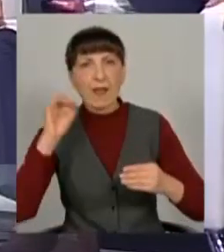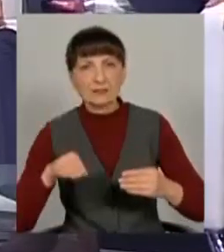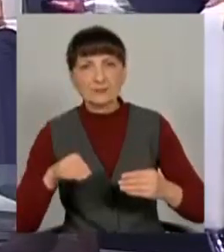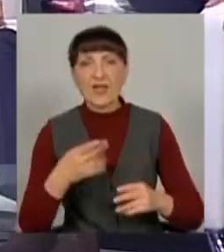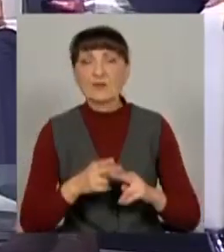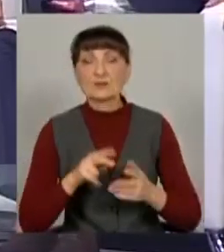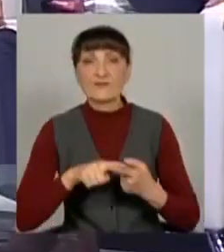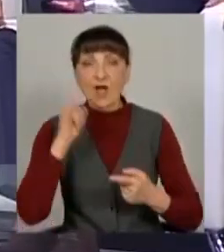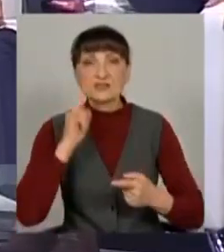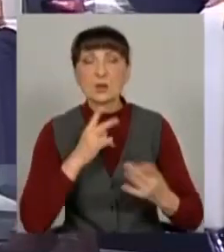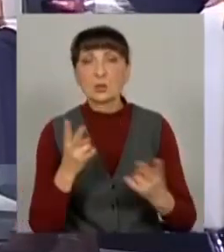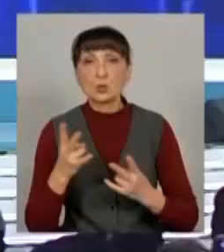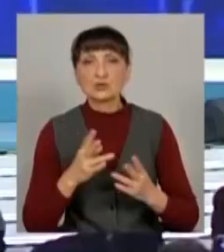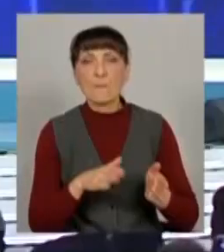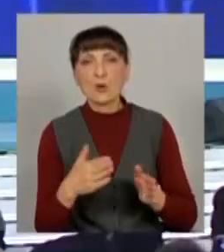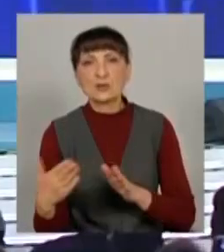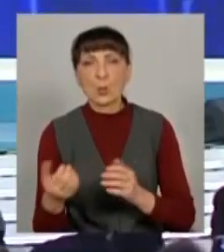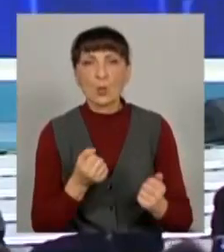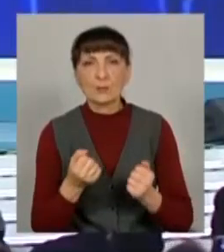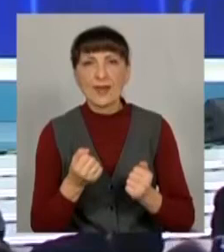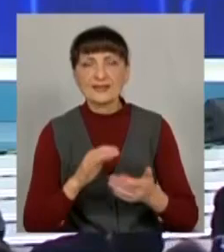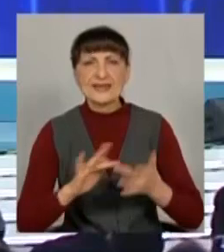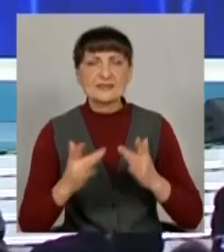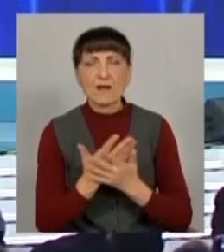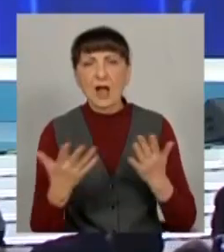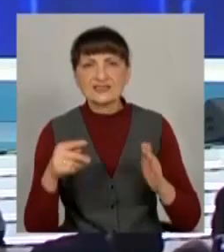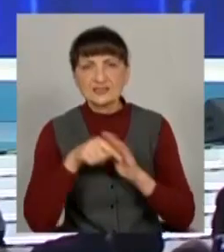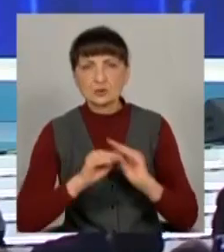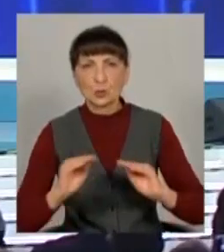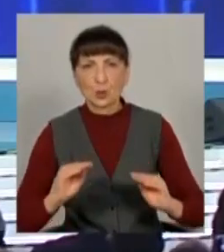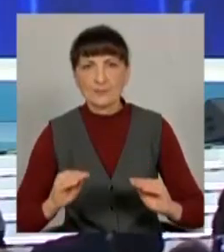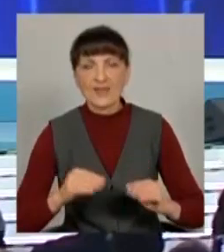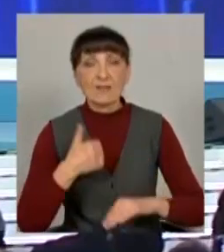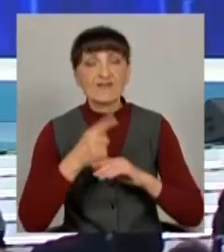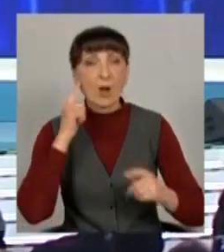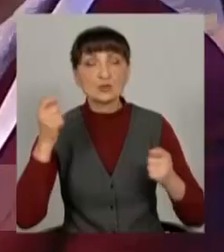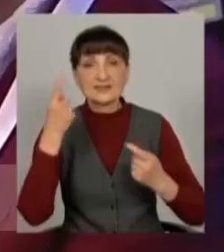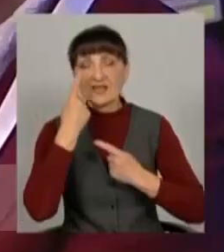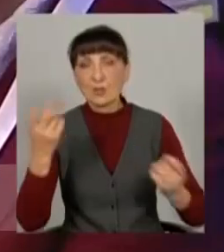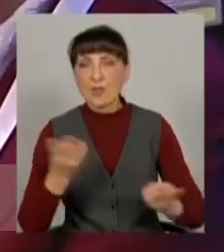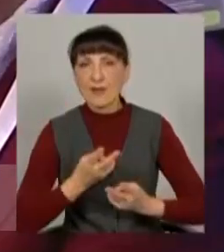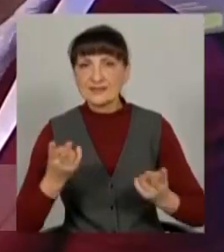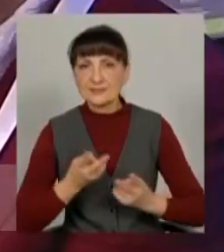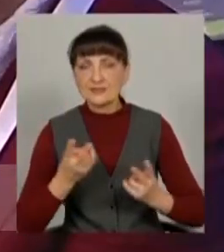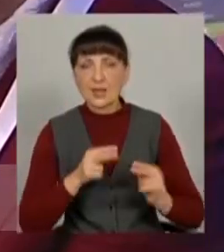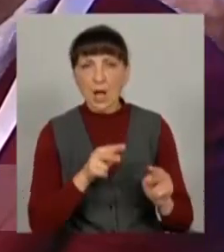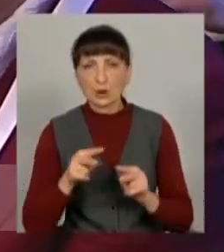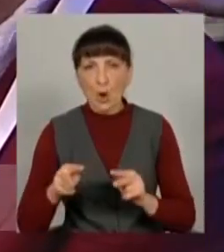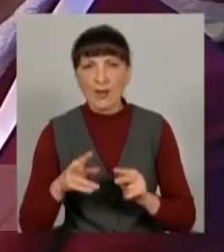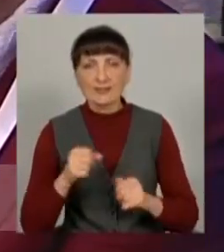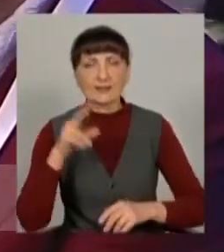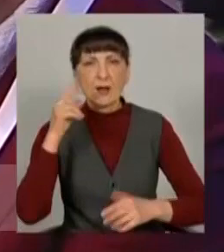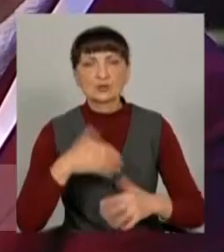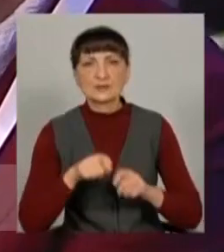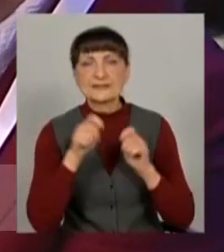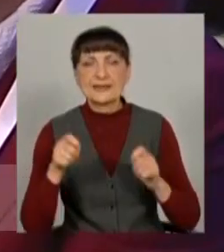связи в Республике нужно последовательно укреплять цифровую инфраструктуру глава государства заявил и о необходимости контроля над дата